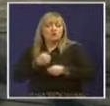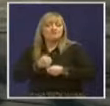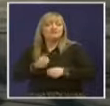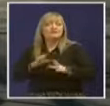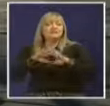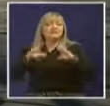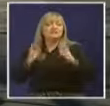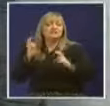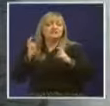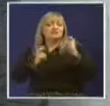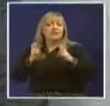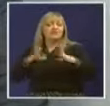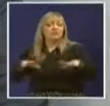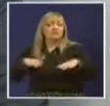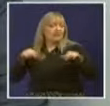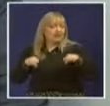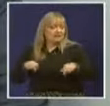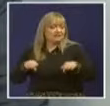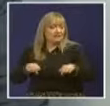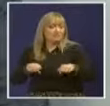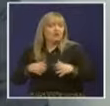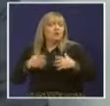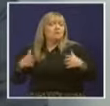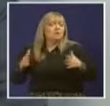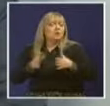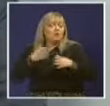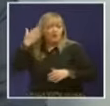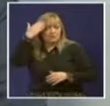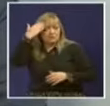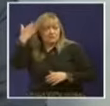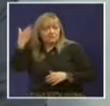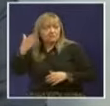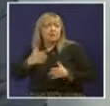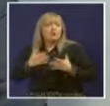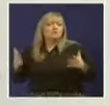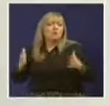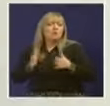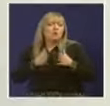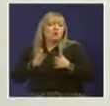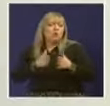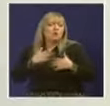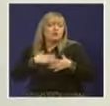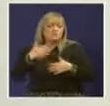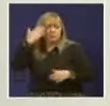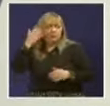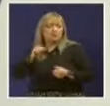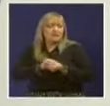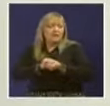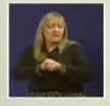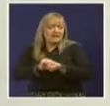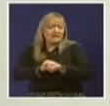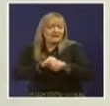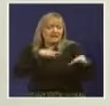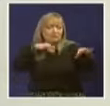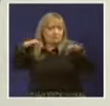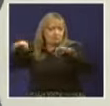Девня въздух. И много хора се разболяват. Много хора има болни. Прането.